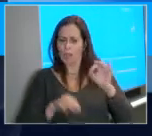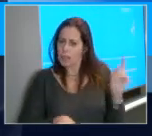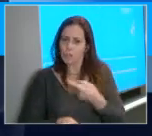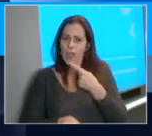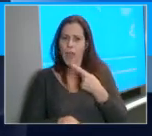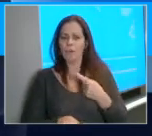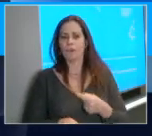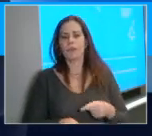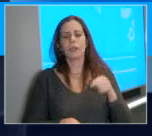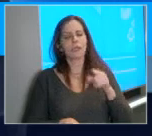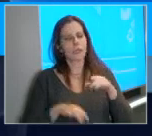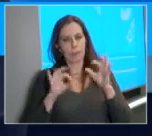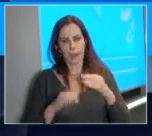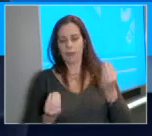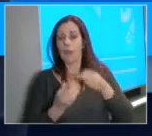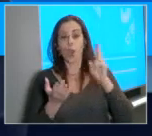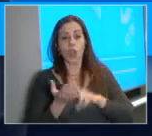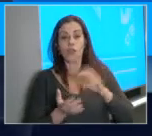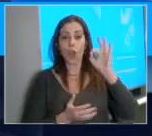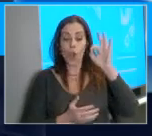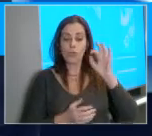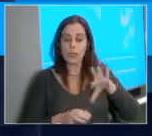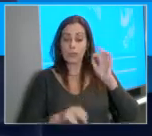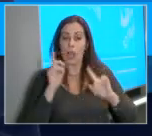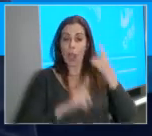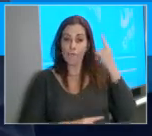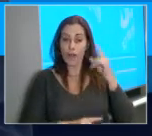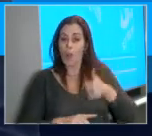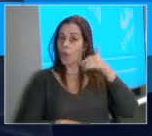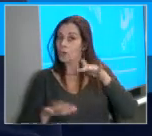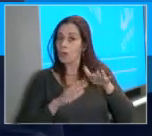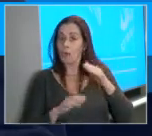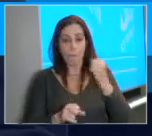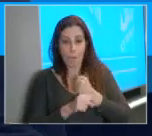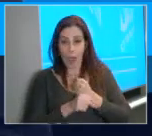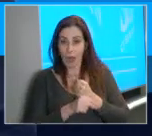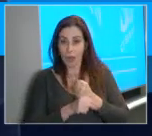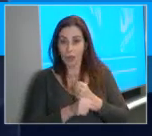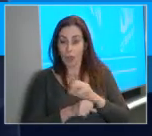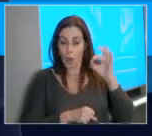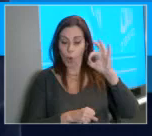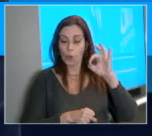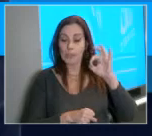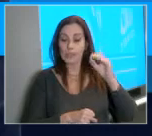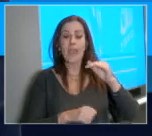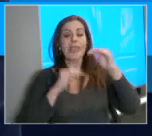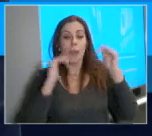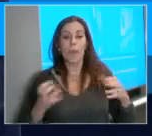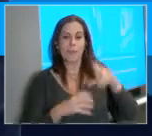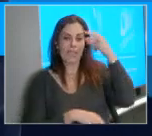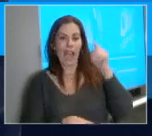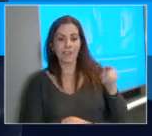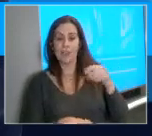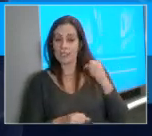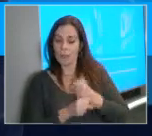מיני דרכים אחרות, זה בהחלט מהלך נכון שאחוז ההצבעה יהיה גבוה. דרך אגב, ראש הממשלה פעל במיוחד כדי שאחוז ההצבעה יהיה נמוך במגזר הערבי למשל,